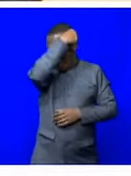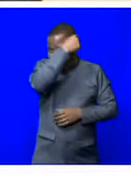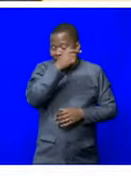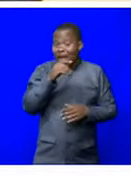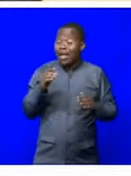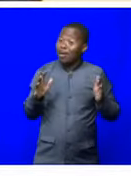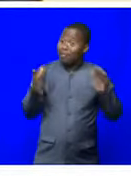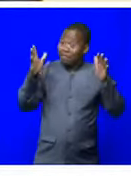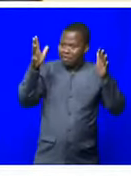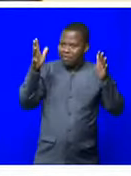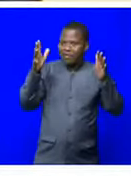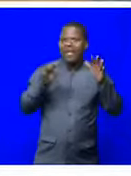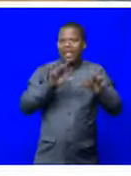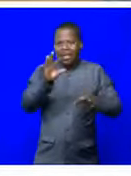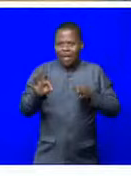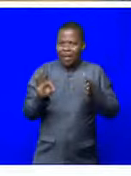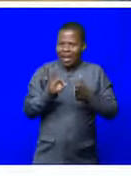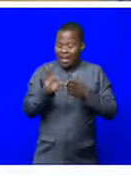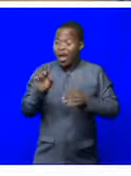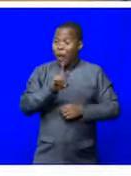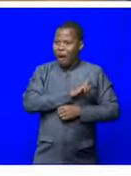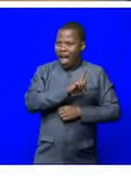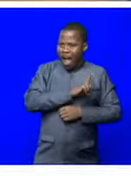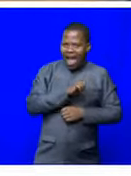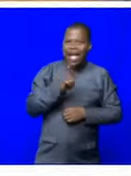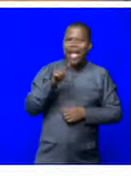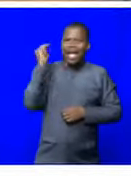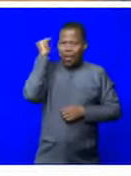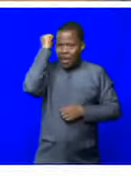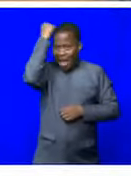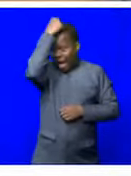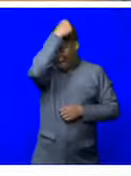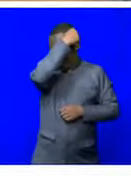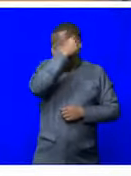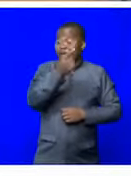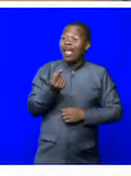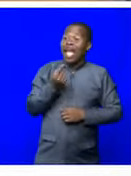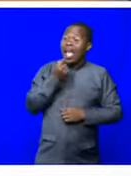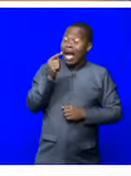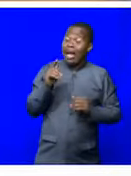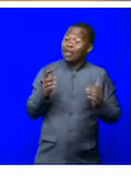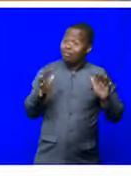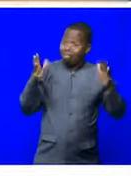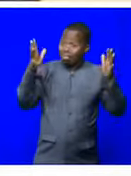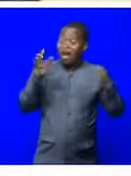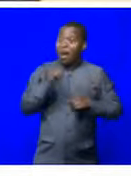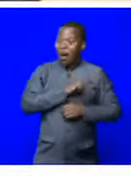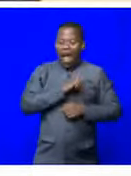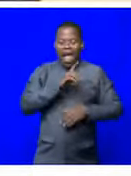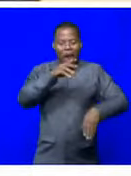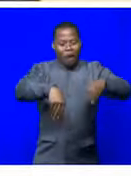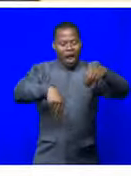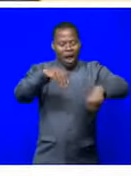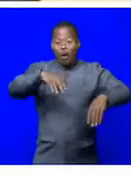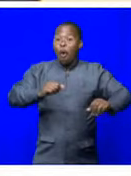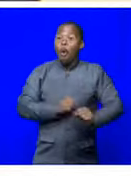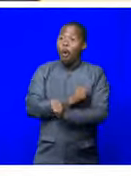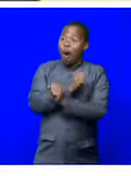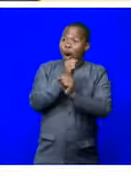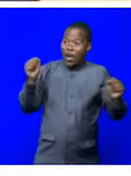ngokuthi ingwenyama iyambongela ekuhambeni kahle kulomsebenzi awajabula ke